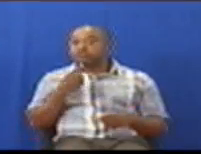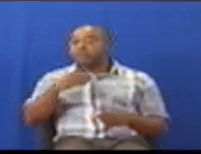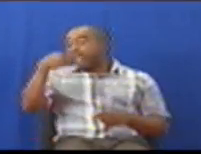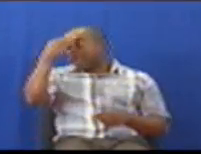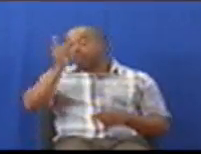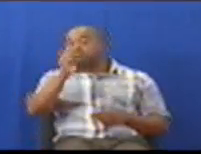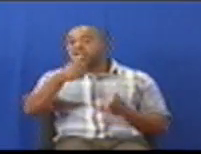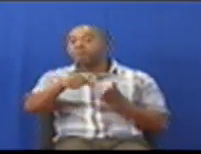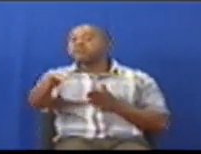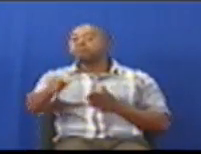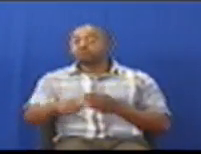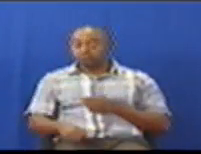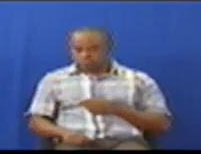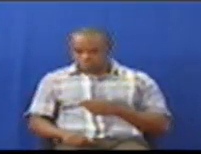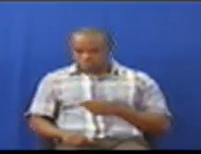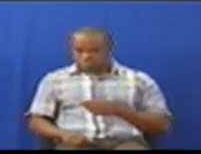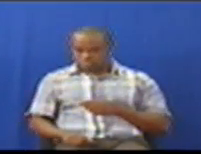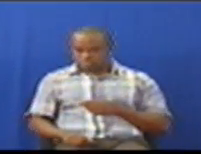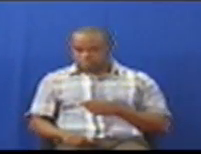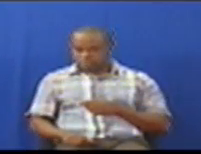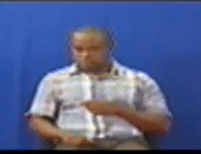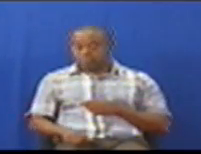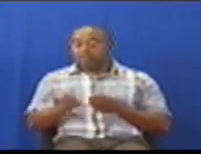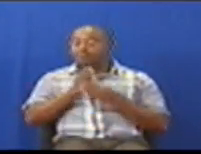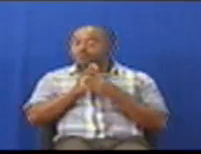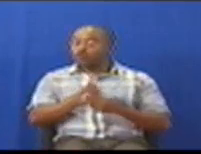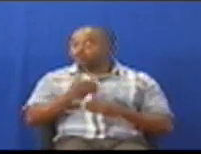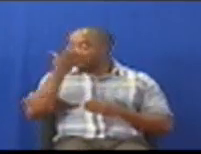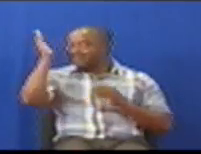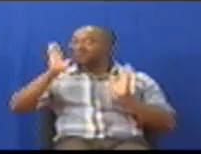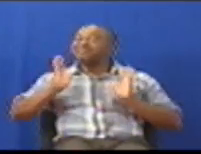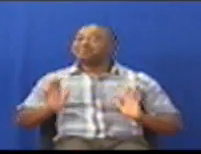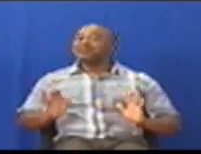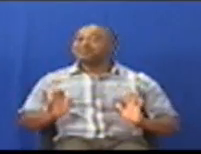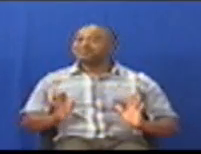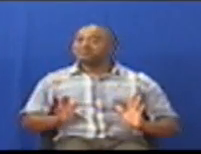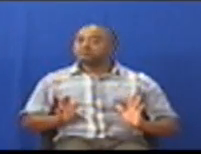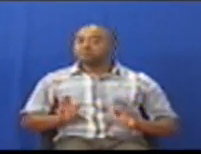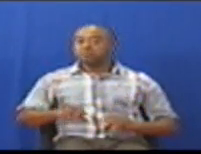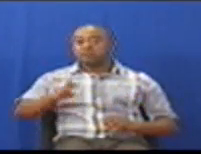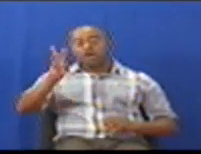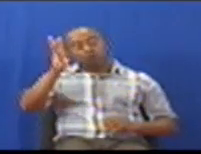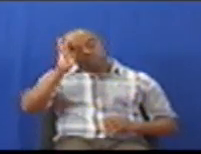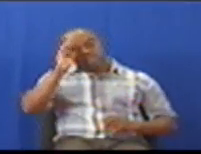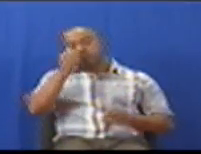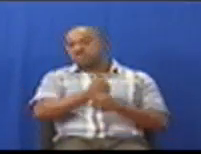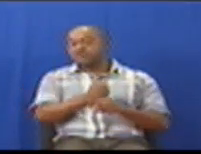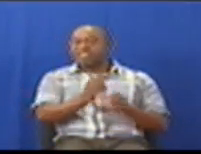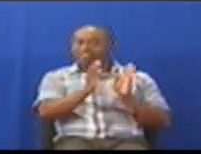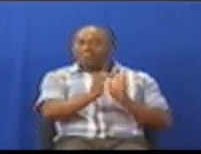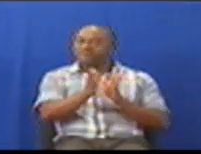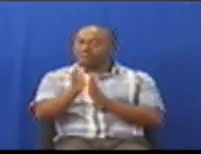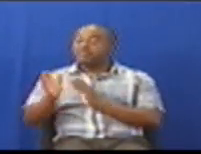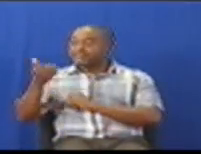malipo. Na miongozo ya serikali ilikwisha toka kwamba wazazi watafanya hiki, serikali